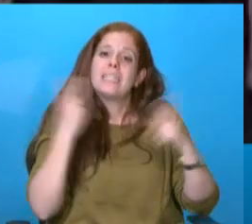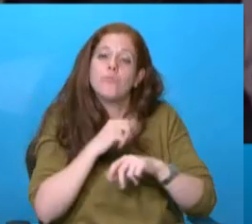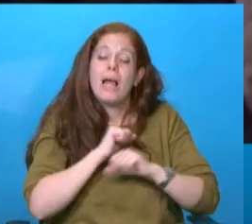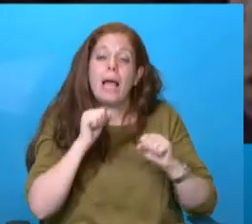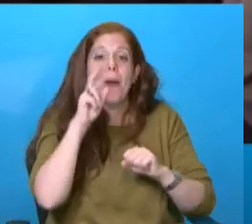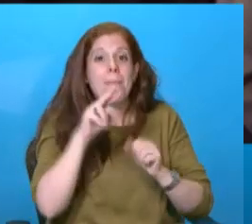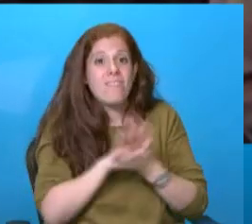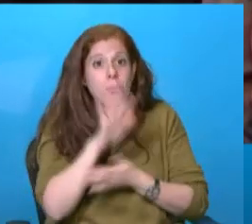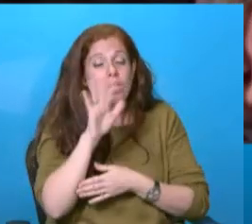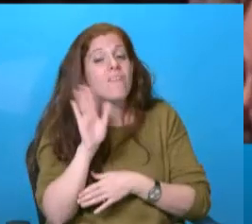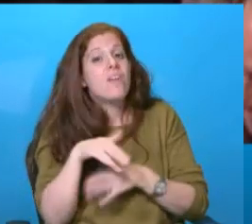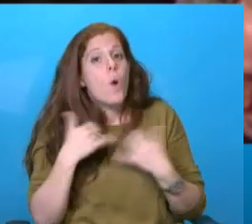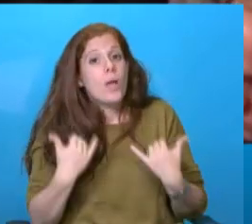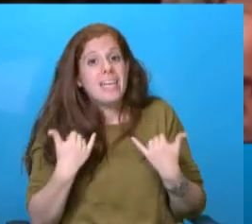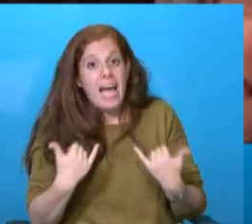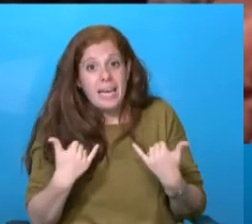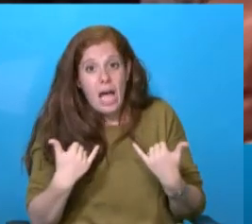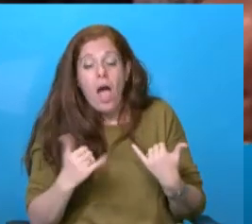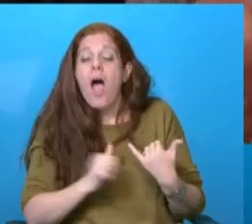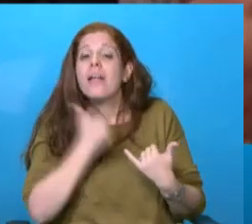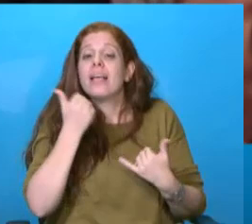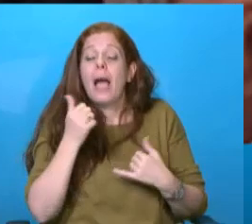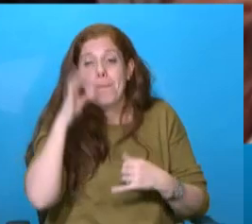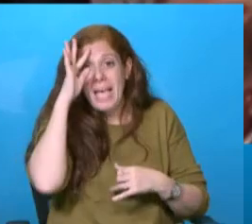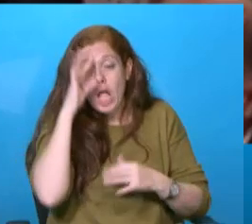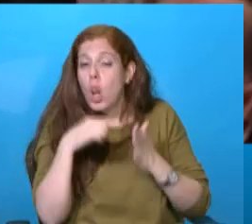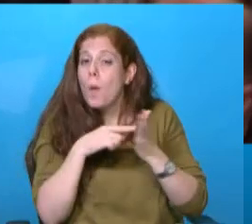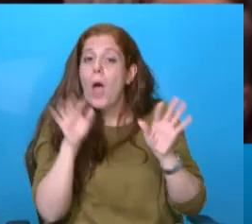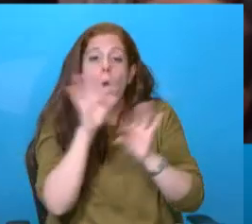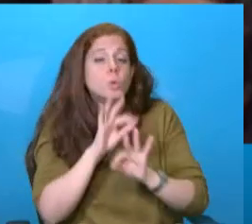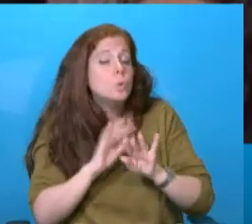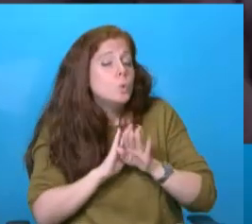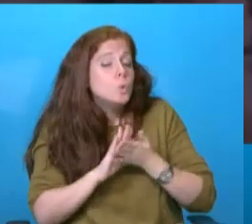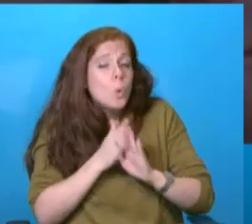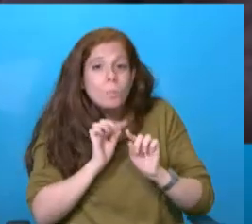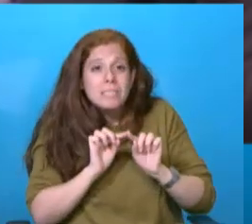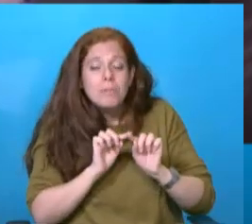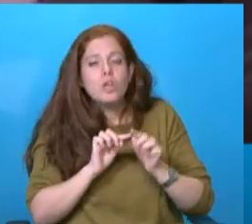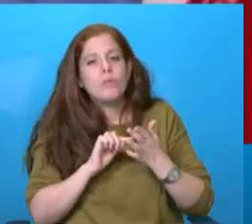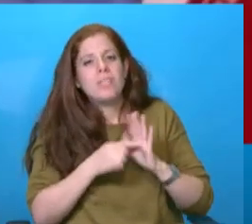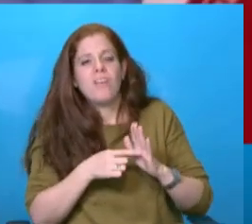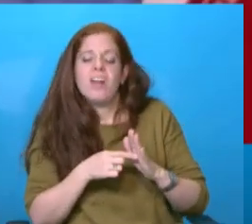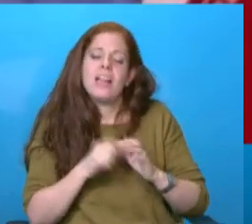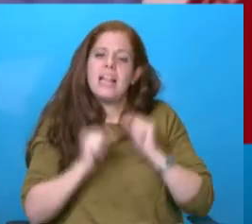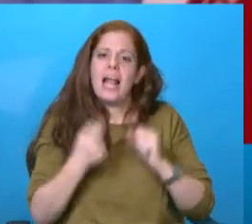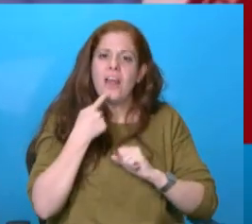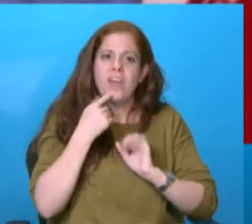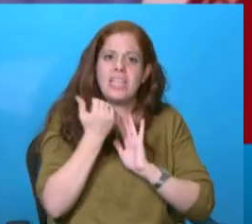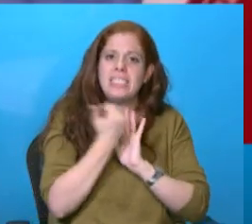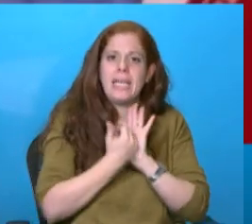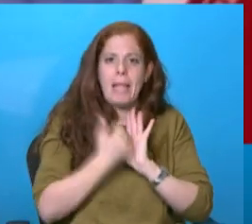לפחות נכון לרגע זה, ההנהגה באיראן לא מראה שום סימן שהיא מתכוונת לשחק לפי התסריט האמריקני. אין